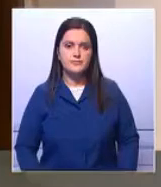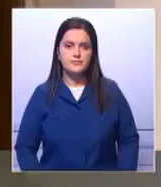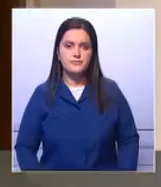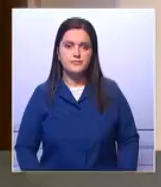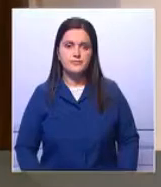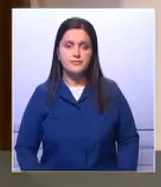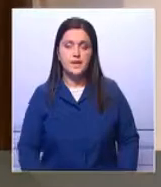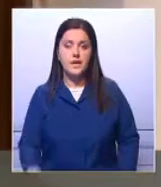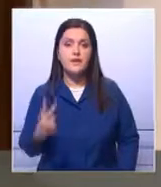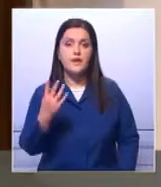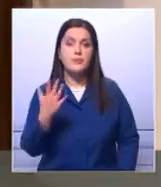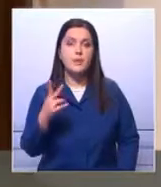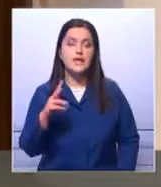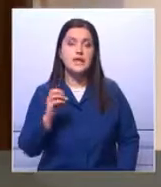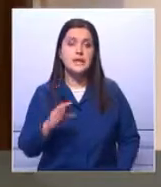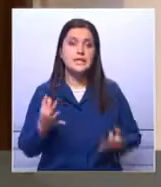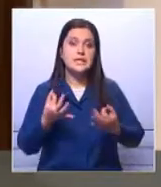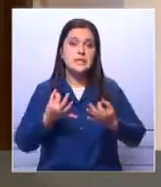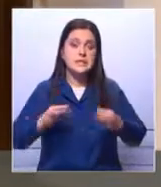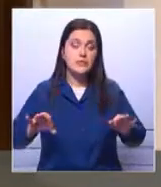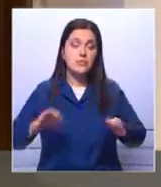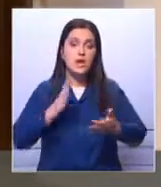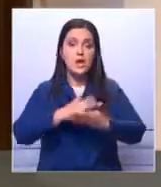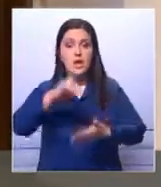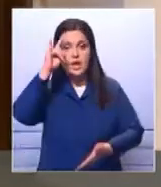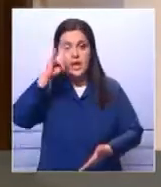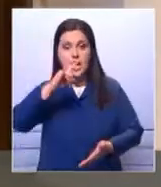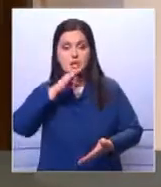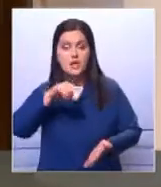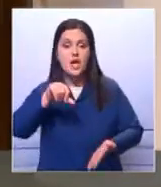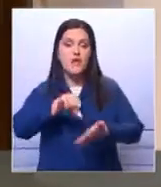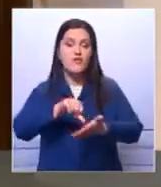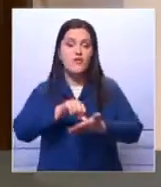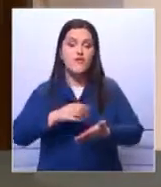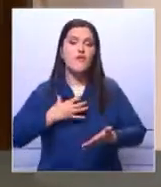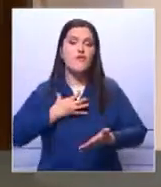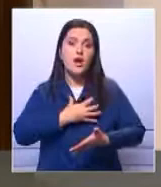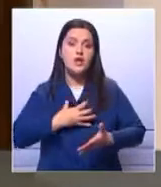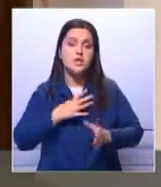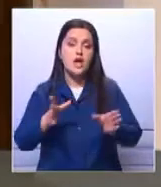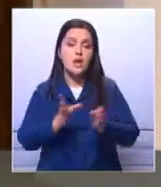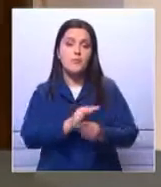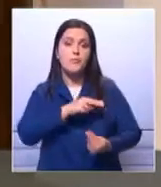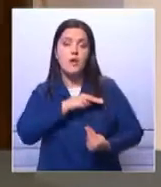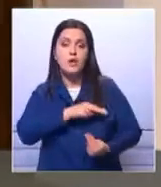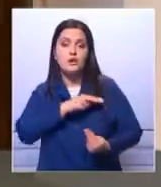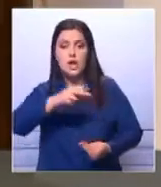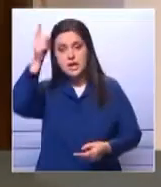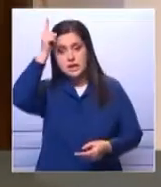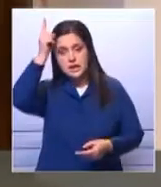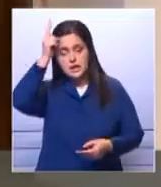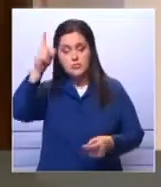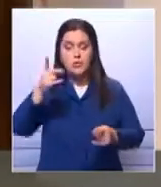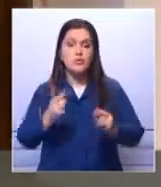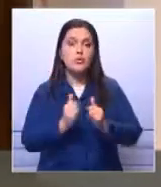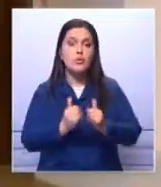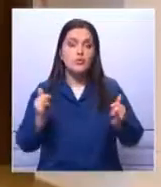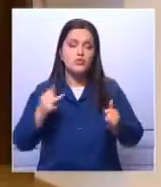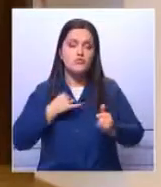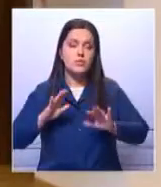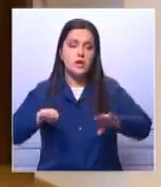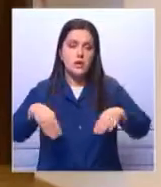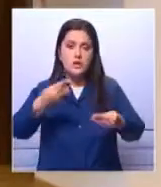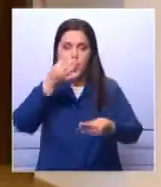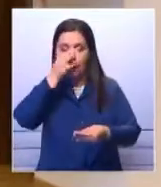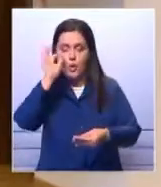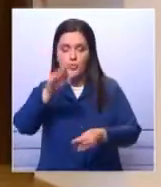Все 25 лет независимости вашей страны Казахстан является важнейшим партнером Германии. И мы готовы развивать наше сотрудничество, поделиться новейшими